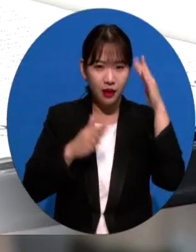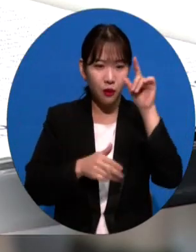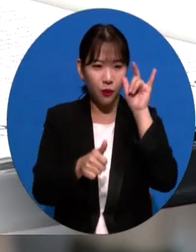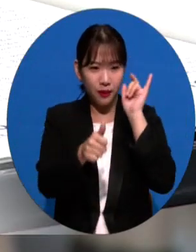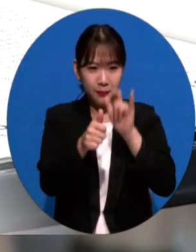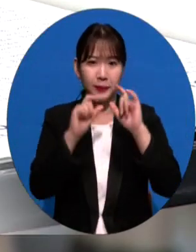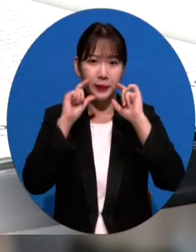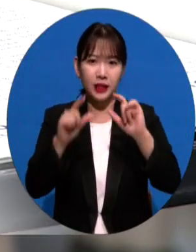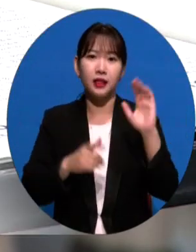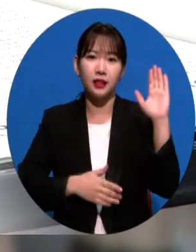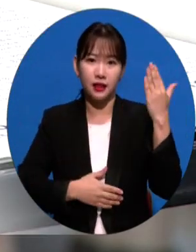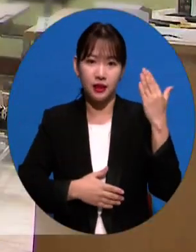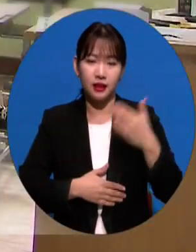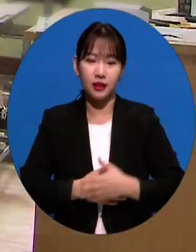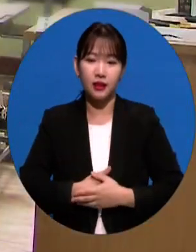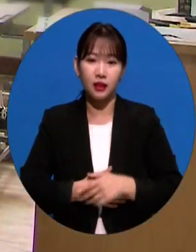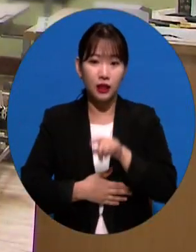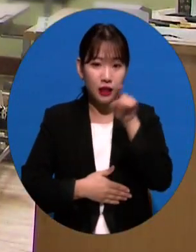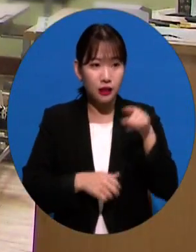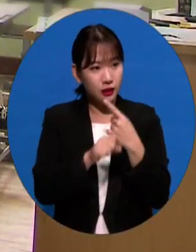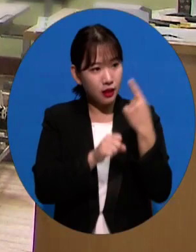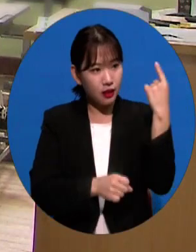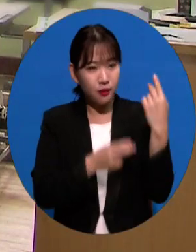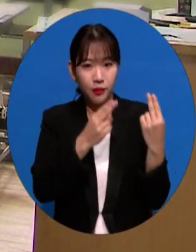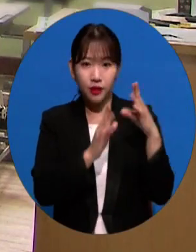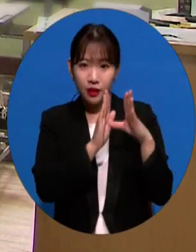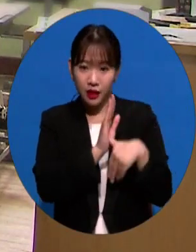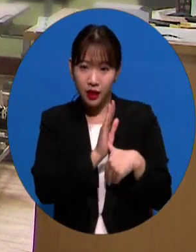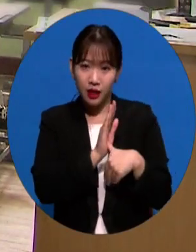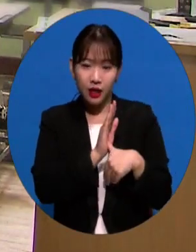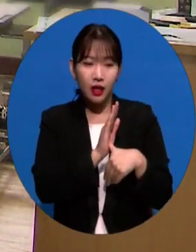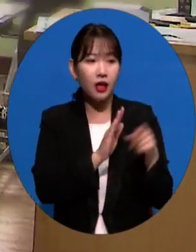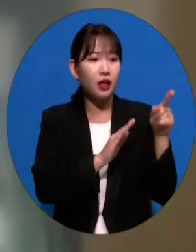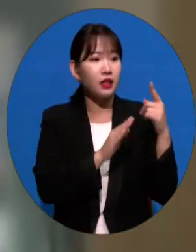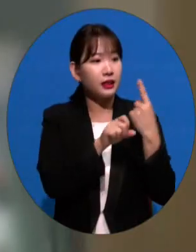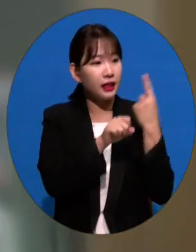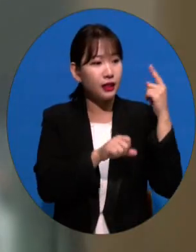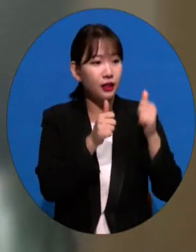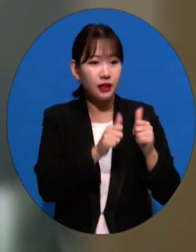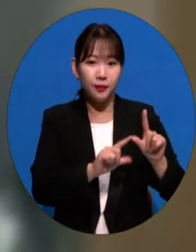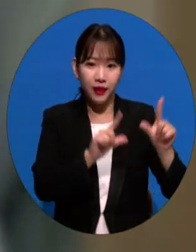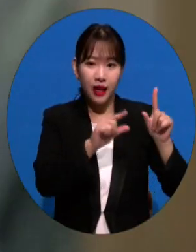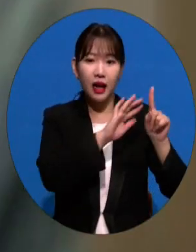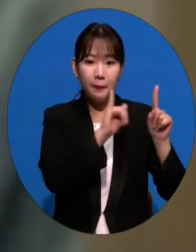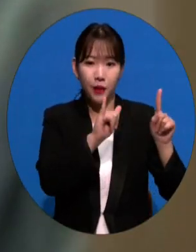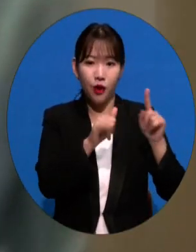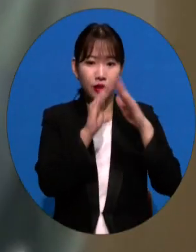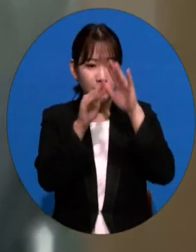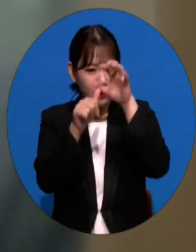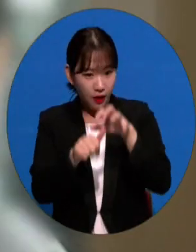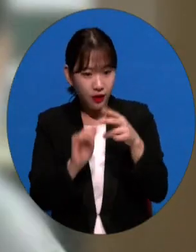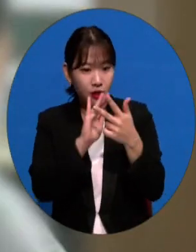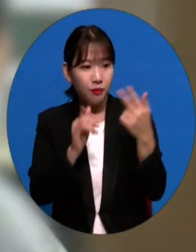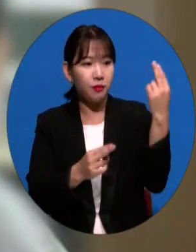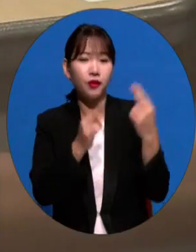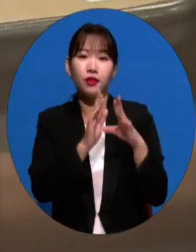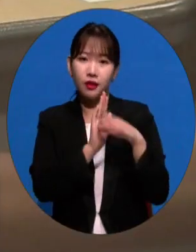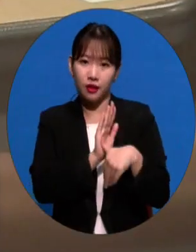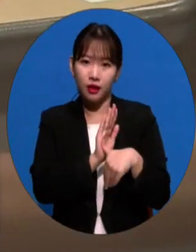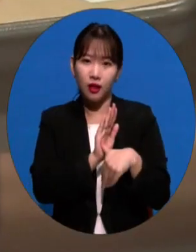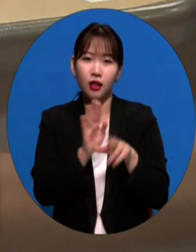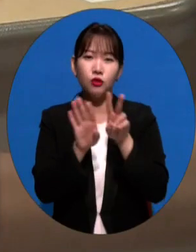코로나19에 확진됐습니다. 이는 지난해 수능 시험 당일 확진자가 1명, 그리고 자가격리자 7명이었던 것과 비교했을